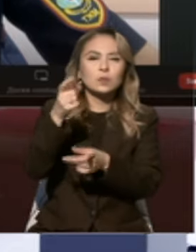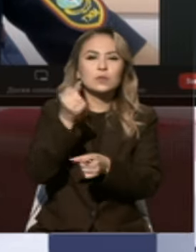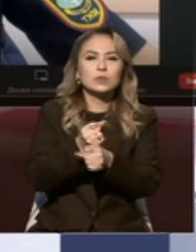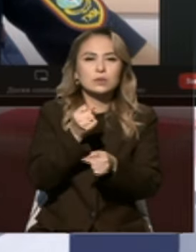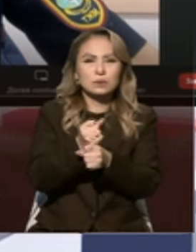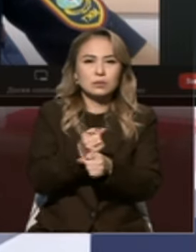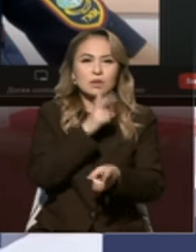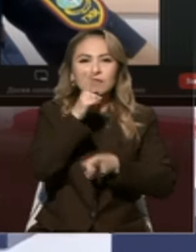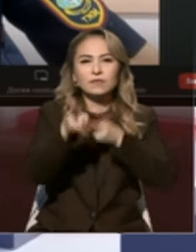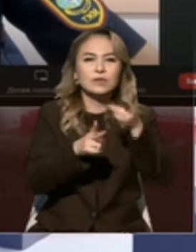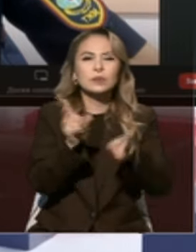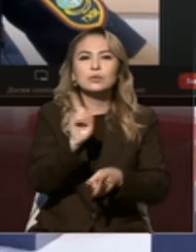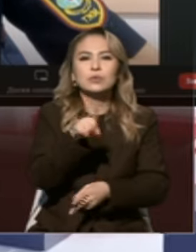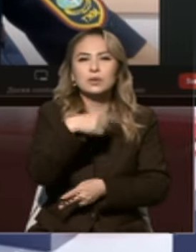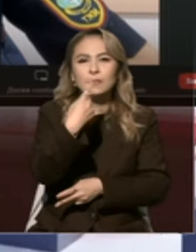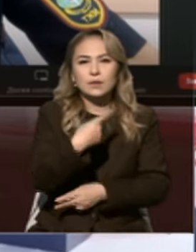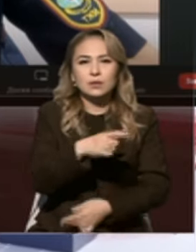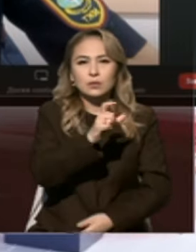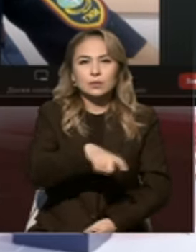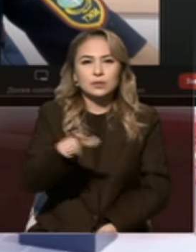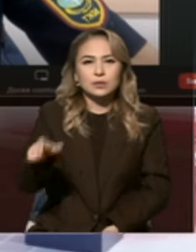уәж айтады? Осыны айтып беріңізші.